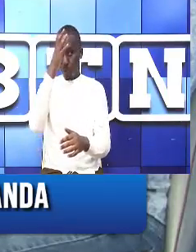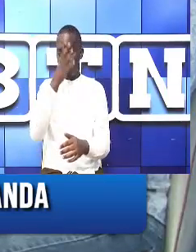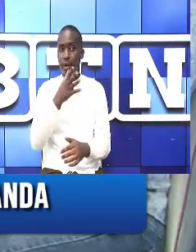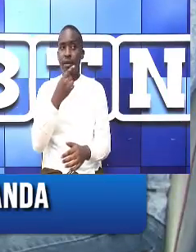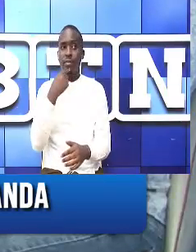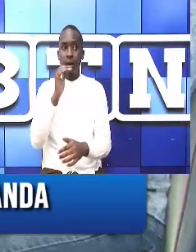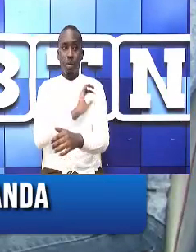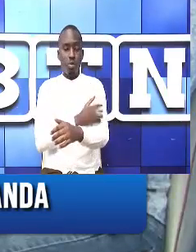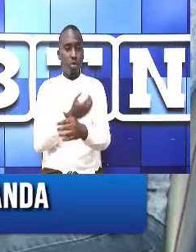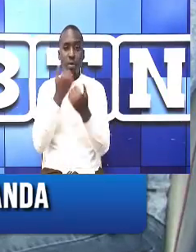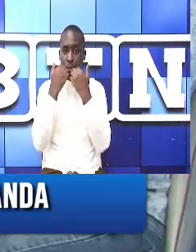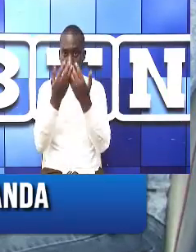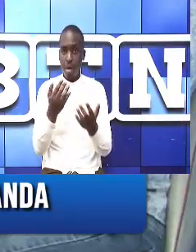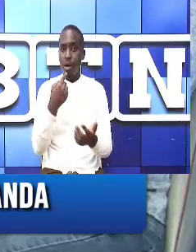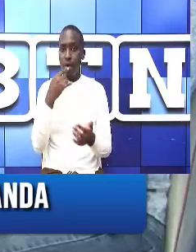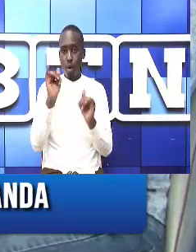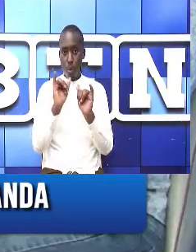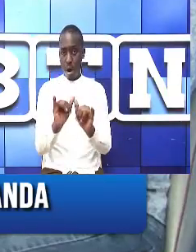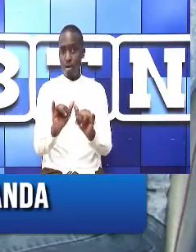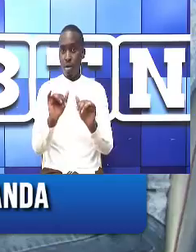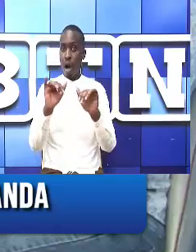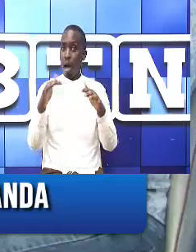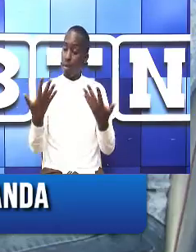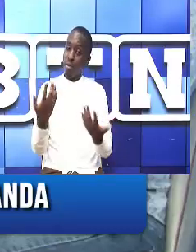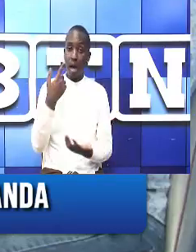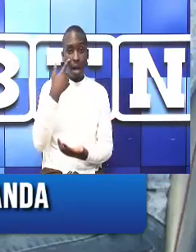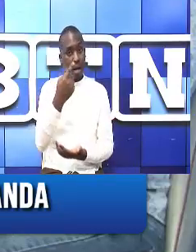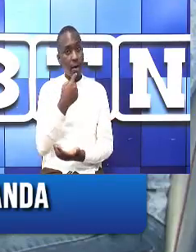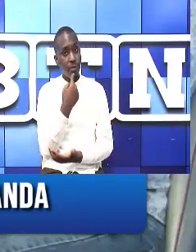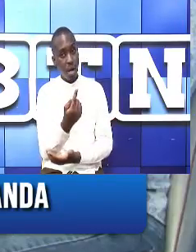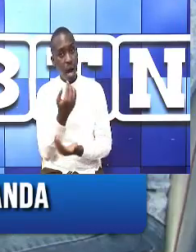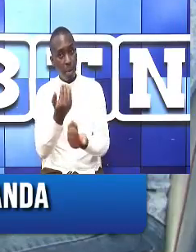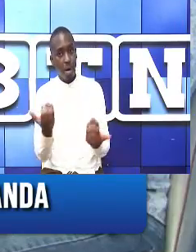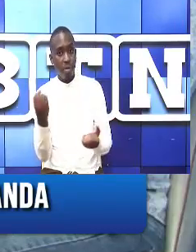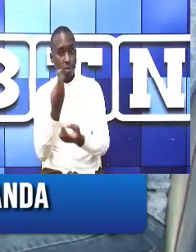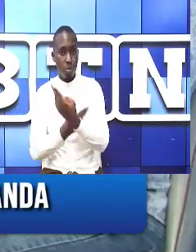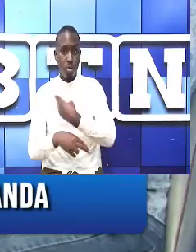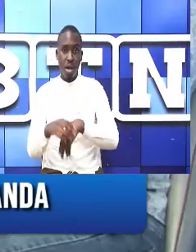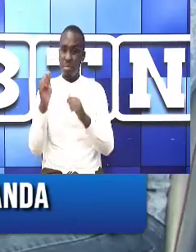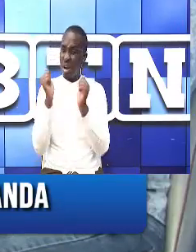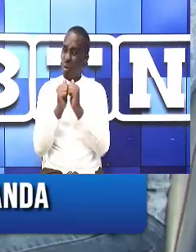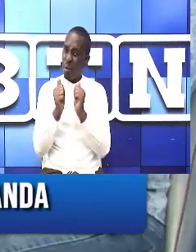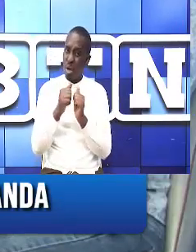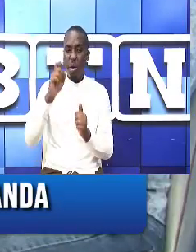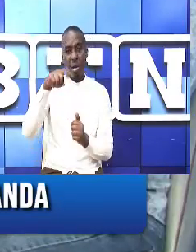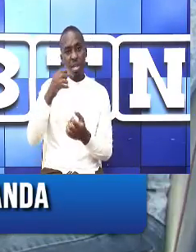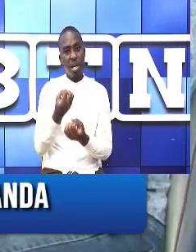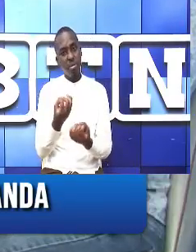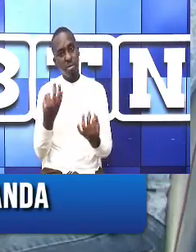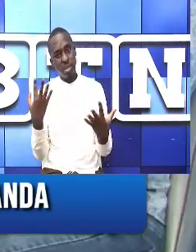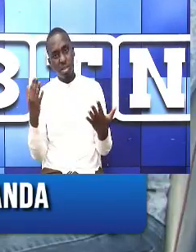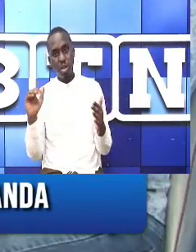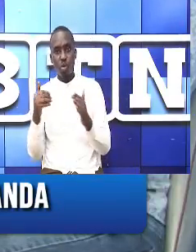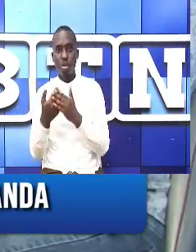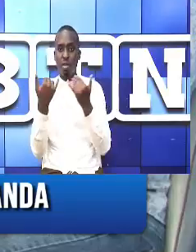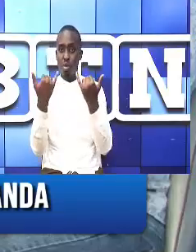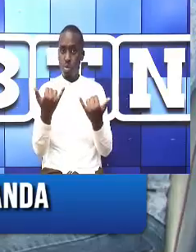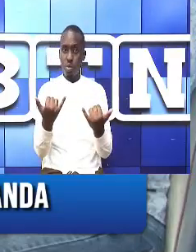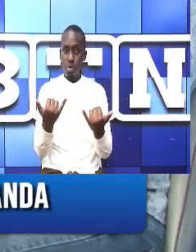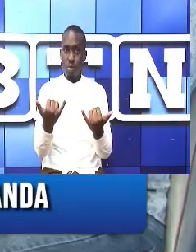wa mwana akavuga ati guma hano ashobora no kora akavuga ati abana bafite ubumuga baragoye bakenera byinshi kugeza n'ubu